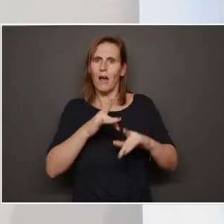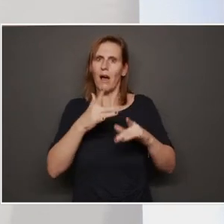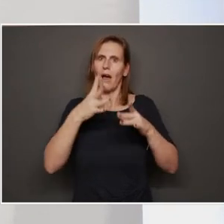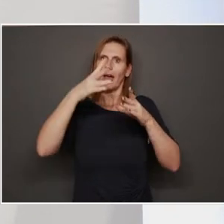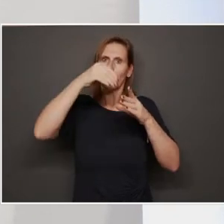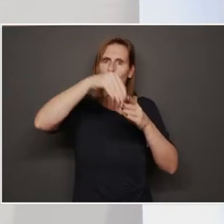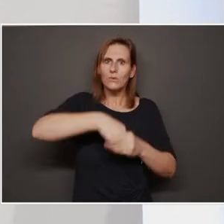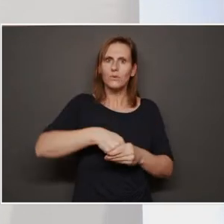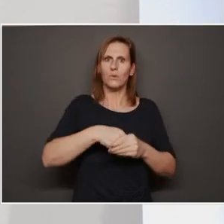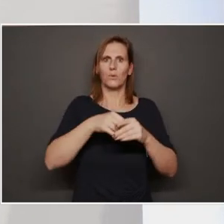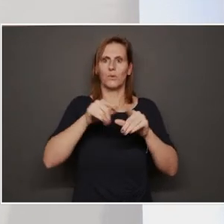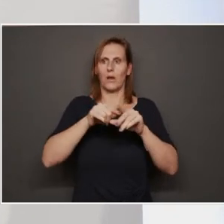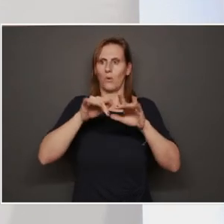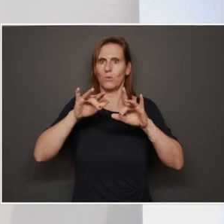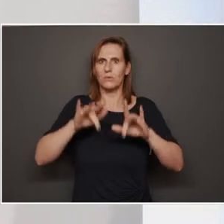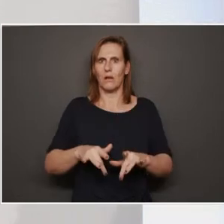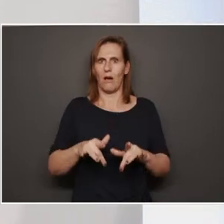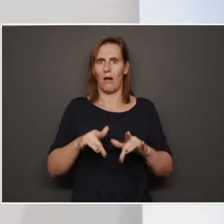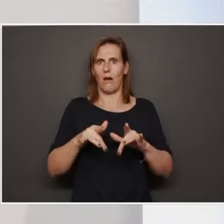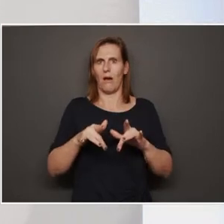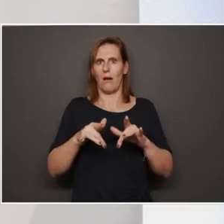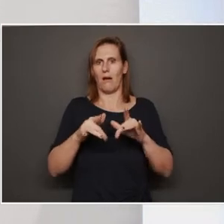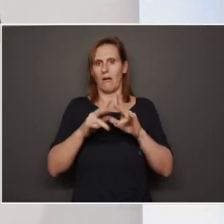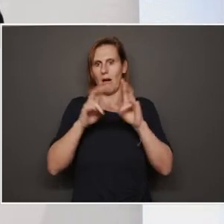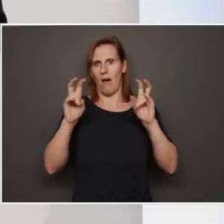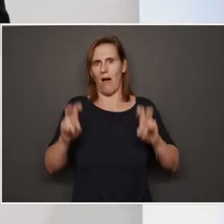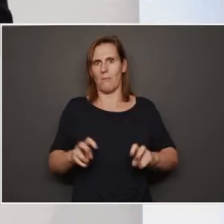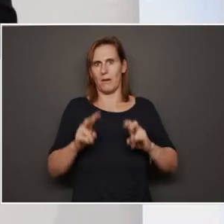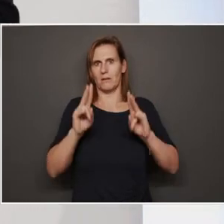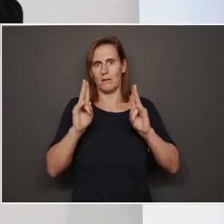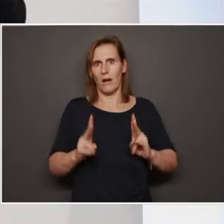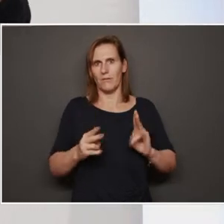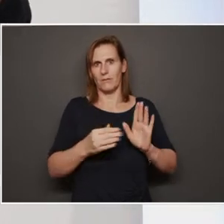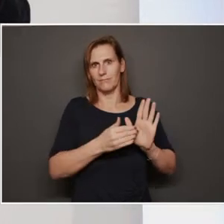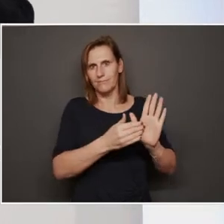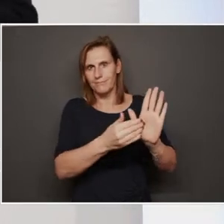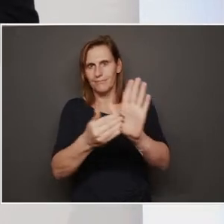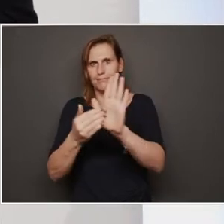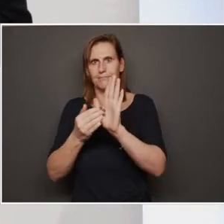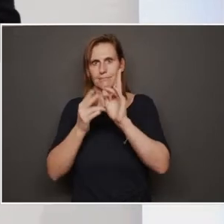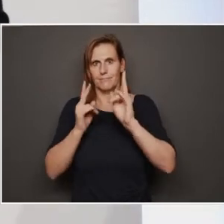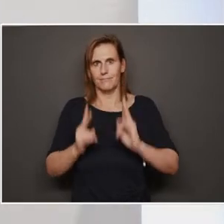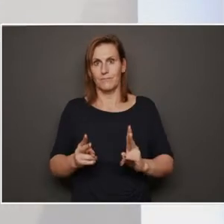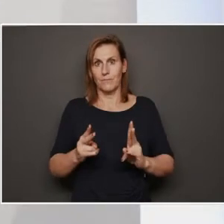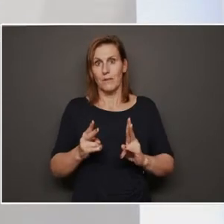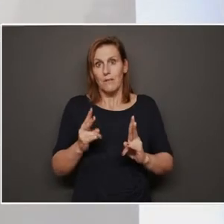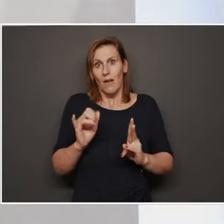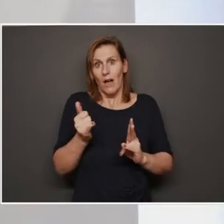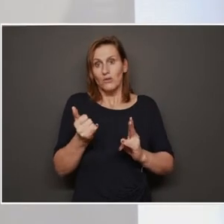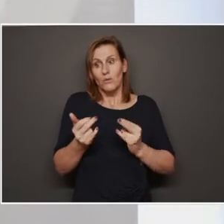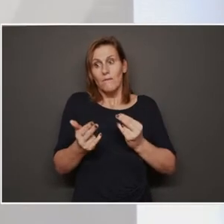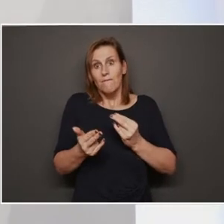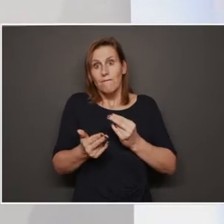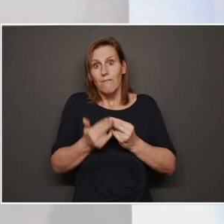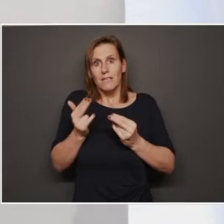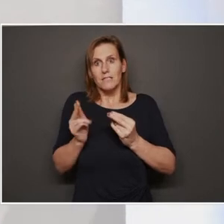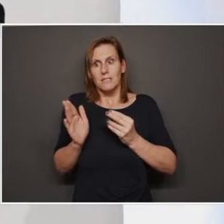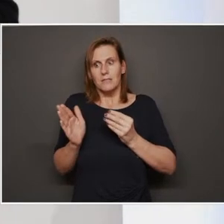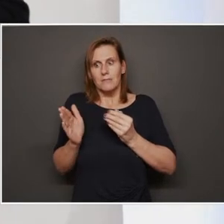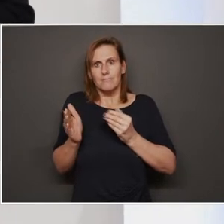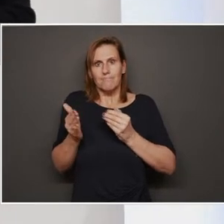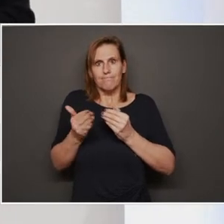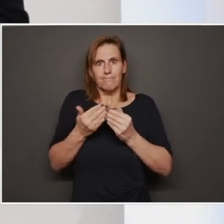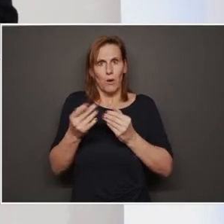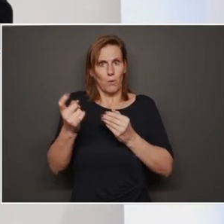Inklusion und die wir hier in diesem Rahmen vorstellen durften. Ja, wir sind fast am Ende unserer